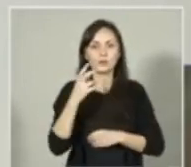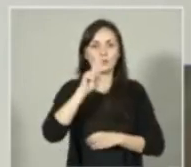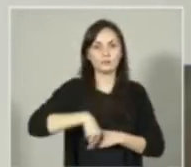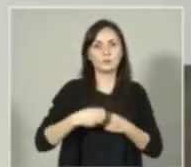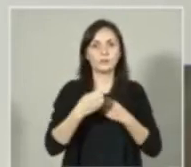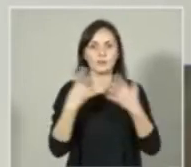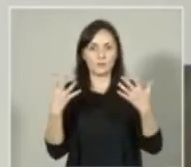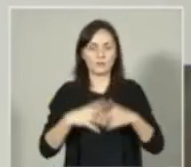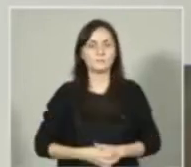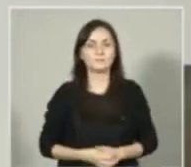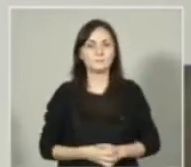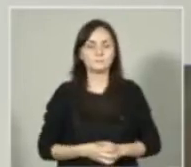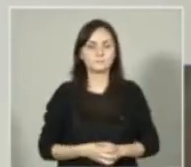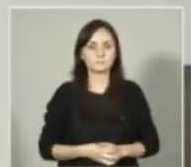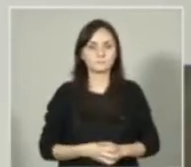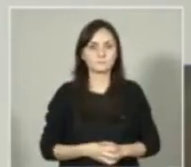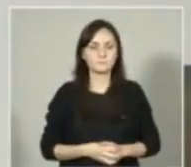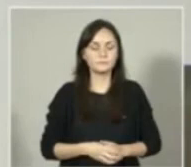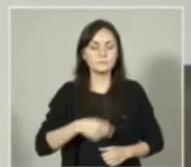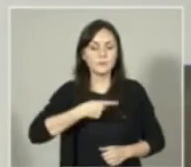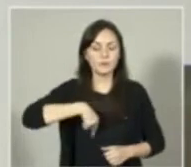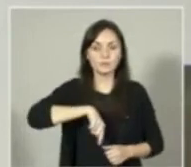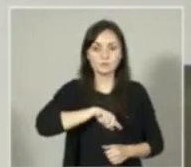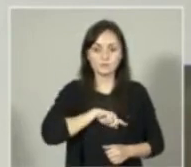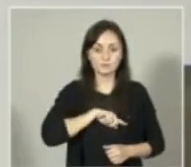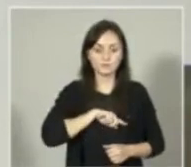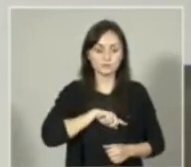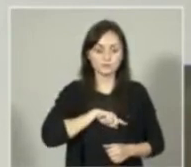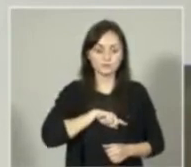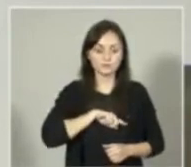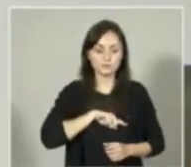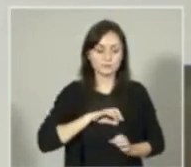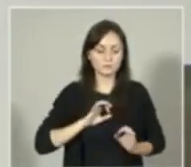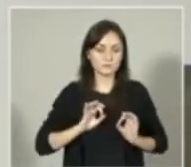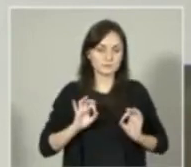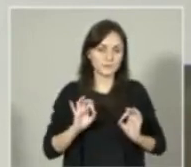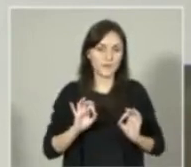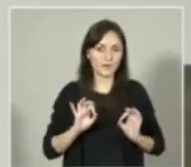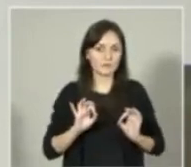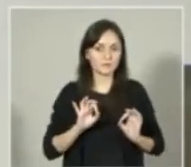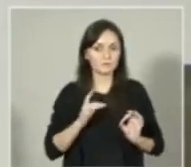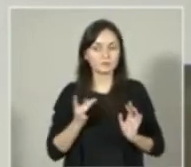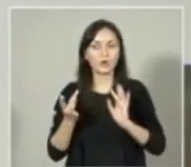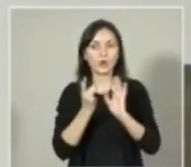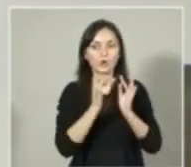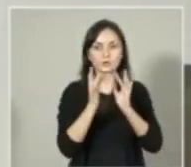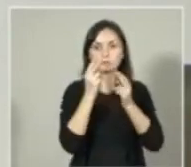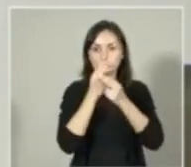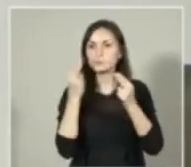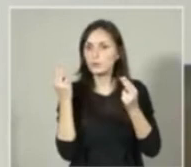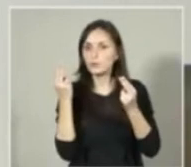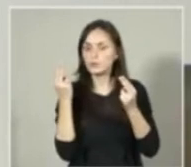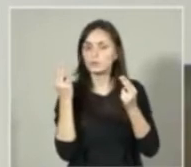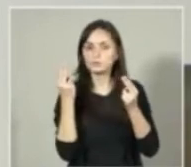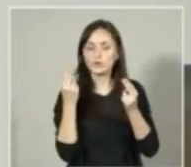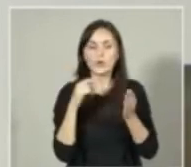2014-2019. Per a nosaltres, el cas d'Indra és especial, perquè aconsegueix grans contactes públics que consumeixen ingents quantitats